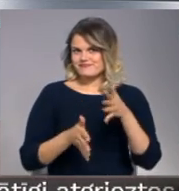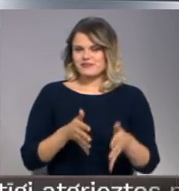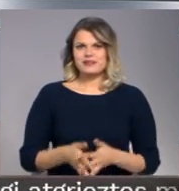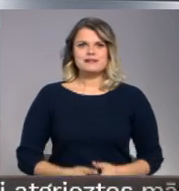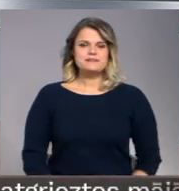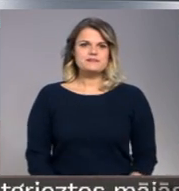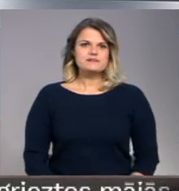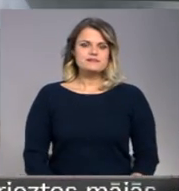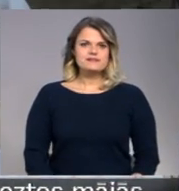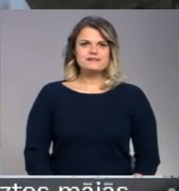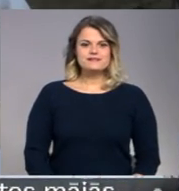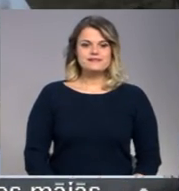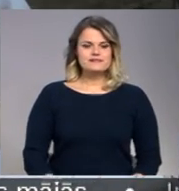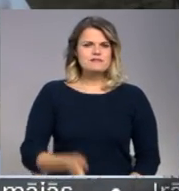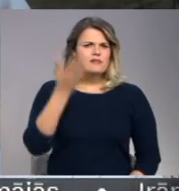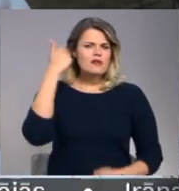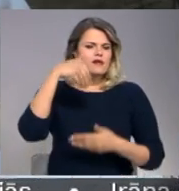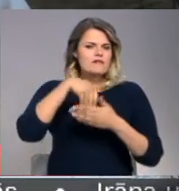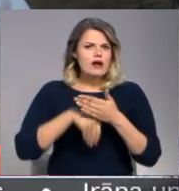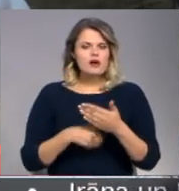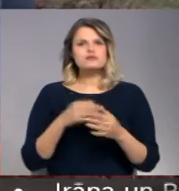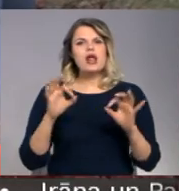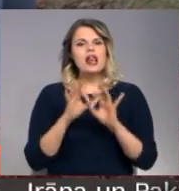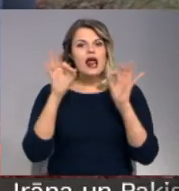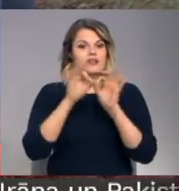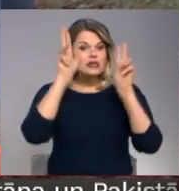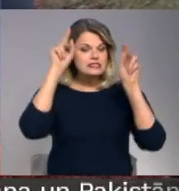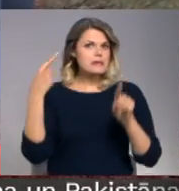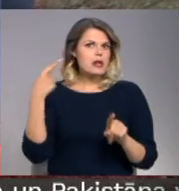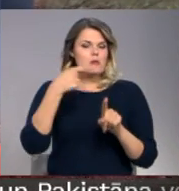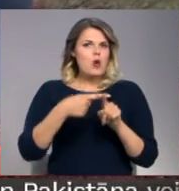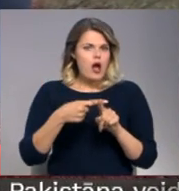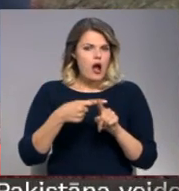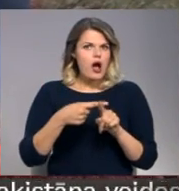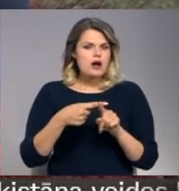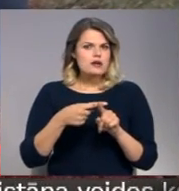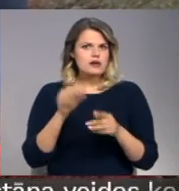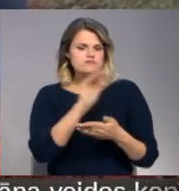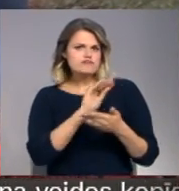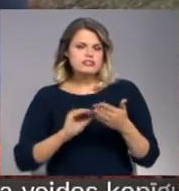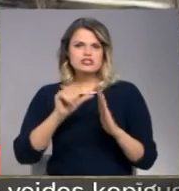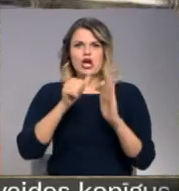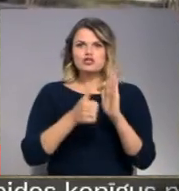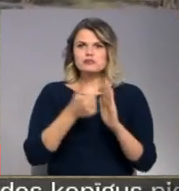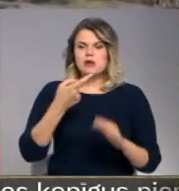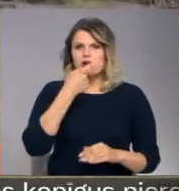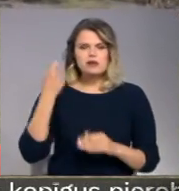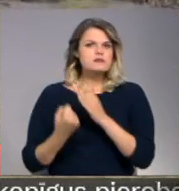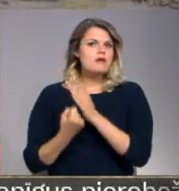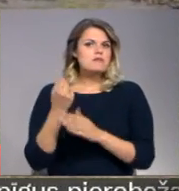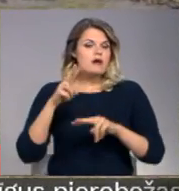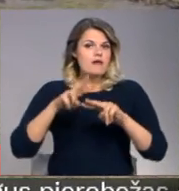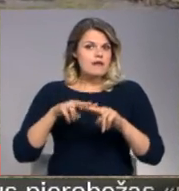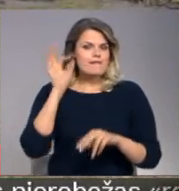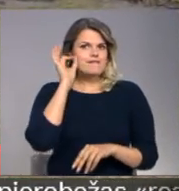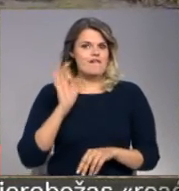TV. Vēsturi savotos lieldienu zaķis pirmoreiz minēts 16. Gadsimtā un par tā dzimteni uzskatām